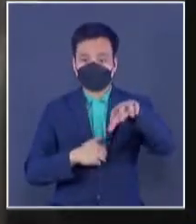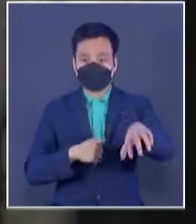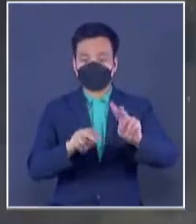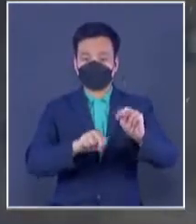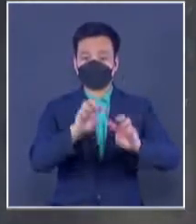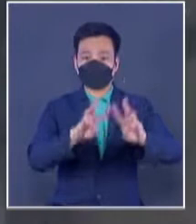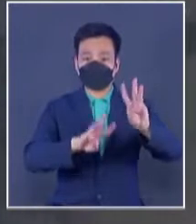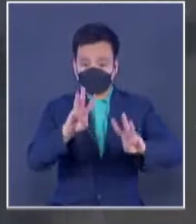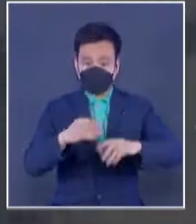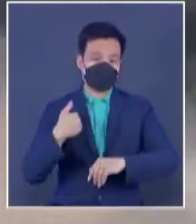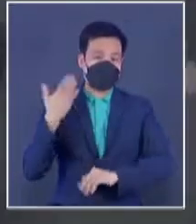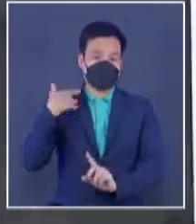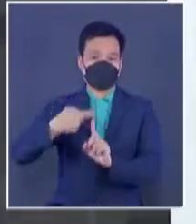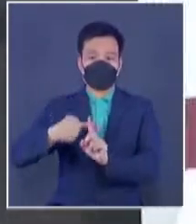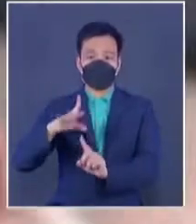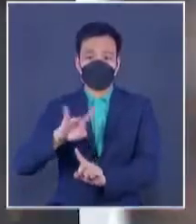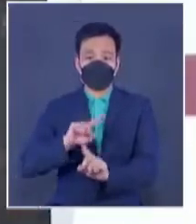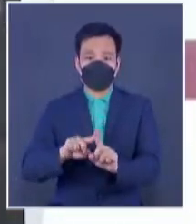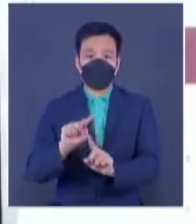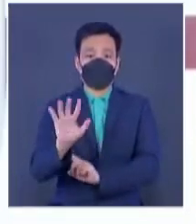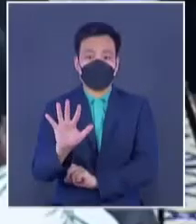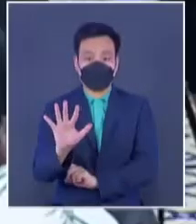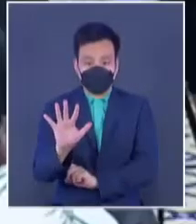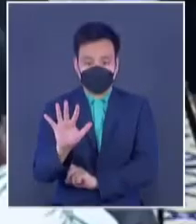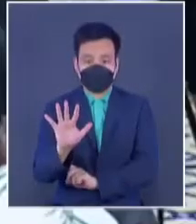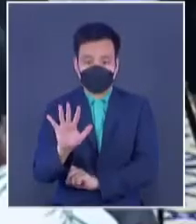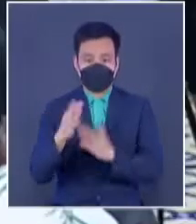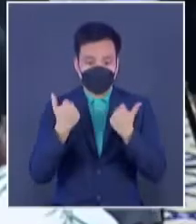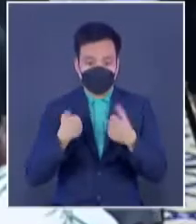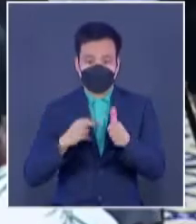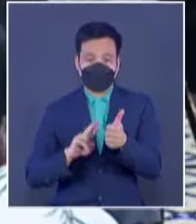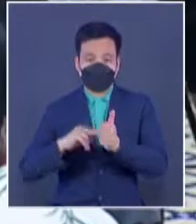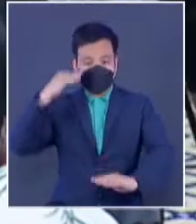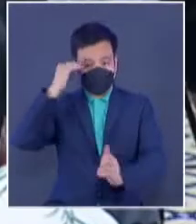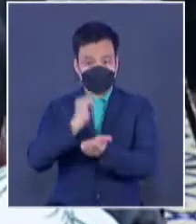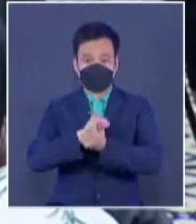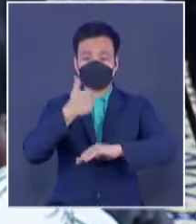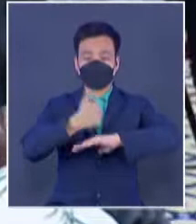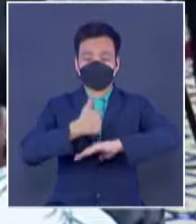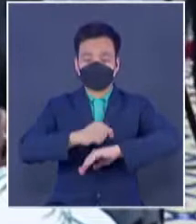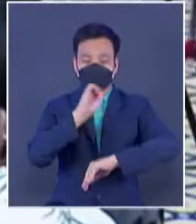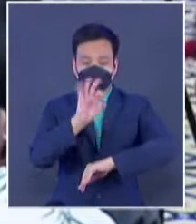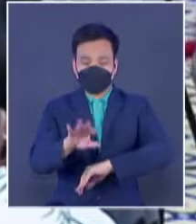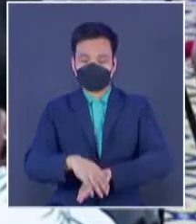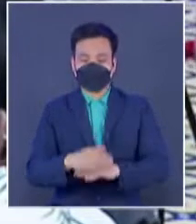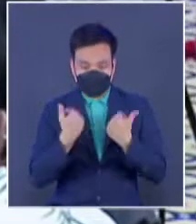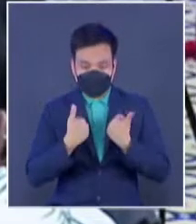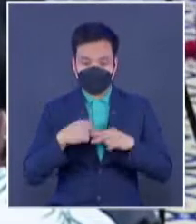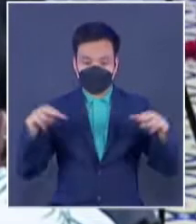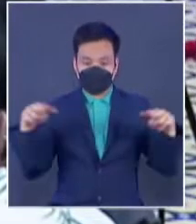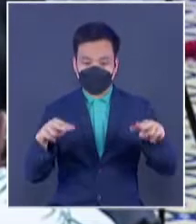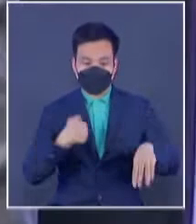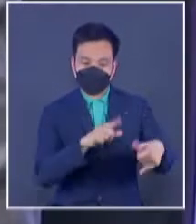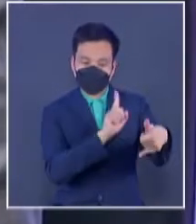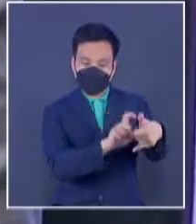ผ่านมาล่าสุดครับพลตำรวจเอกสุชาติธีรสวัสดิ์รองผู้บัญชาการตำรวจแห่งชาติพูดถึงคดีนี้นะครับบอกว่าสอบสวนพยานไปแล้ว